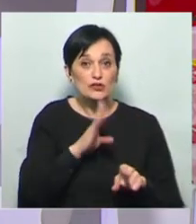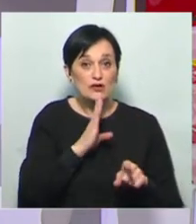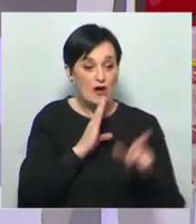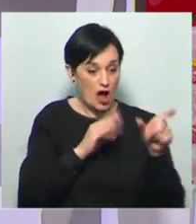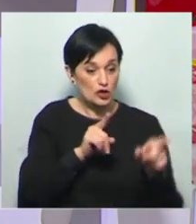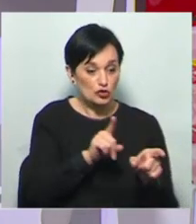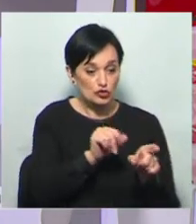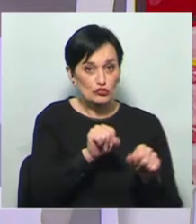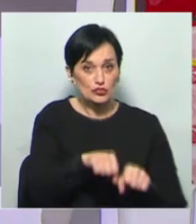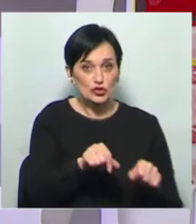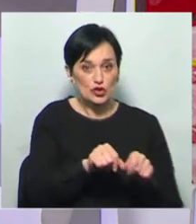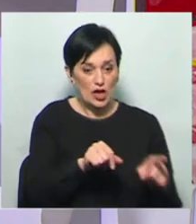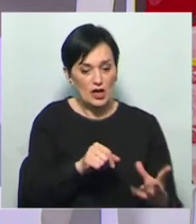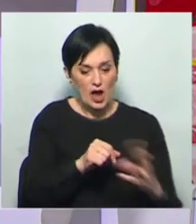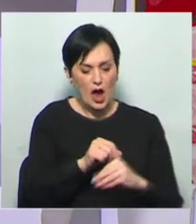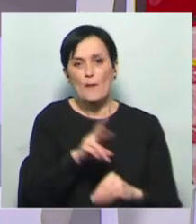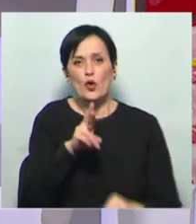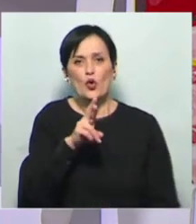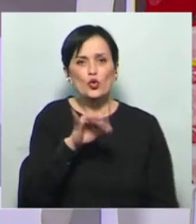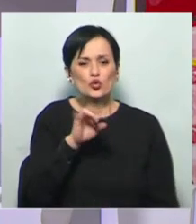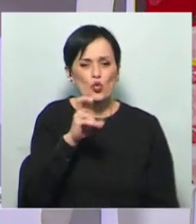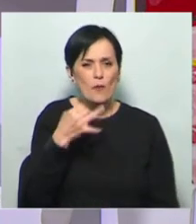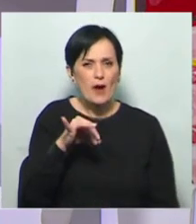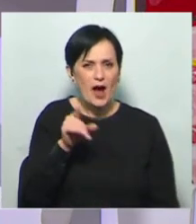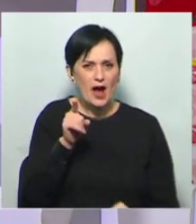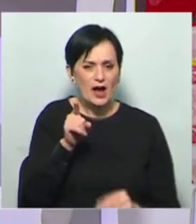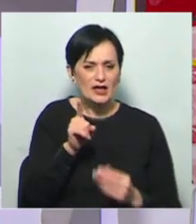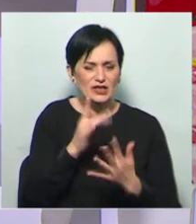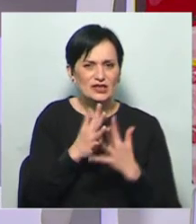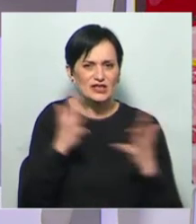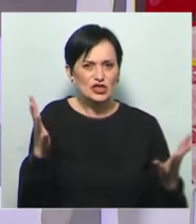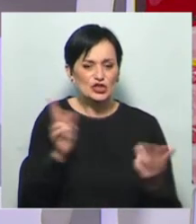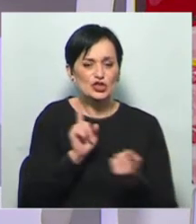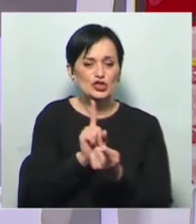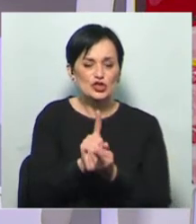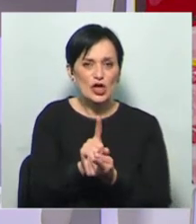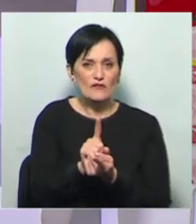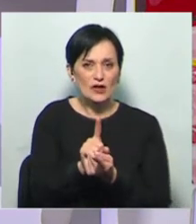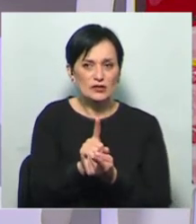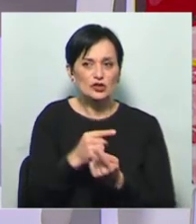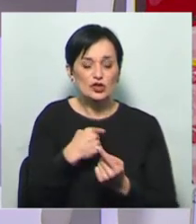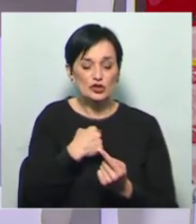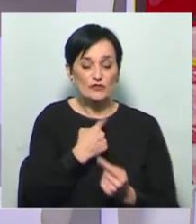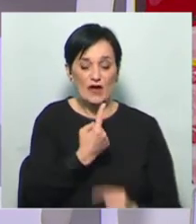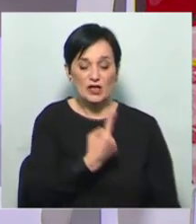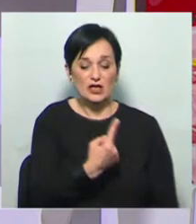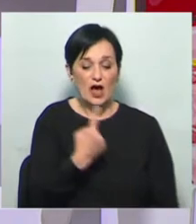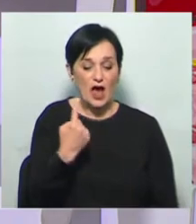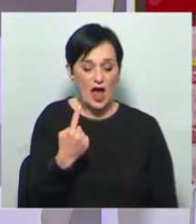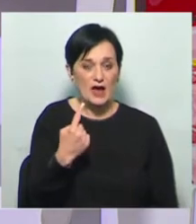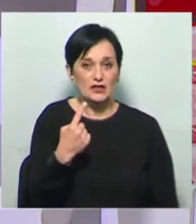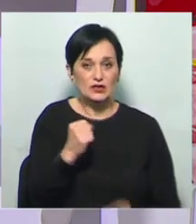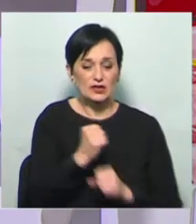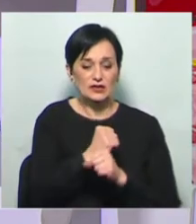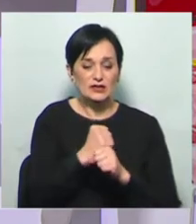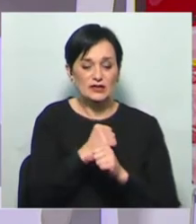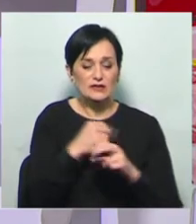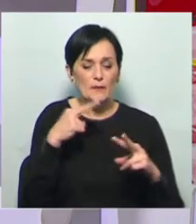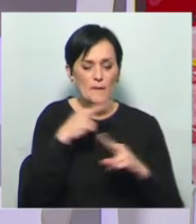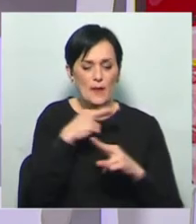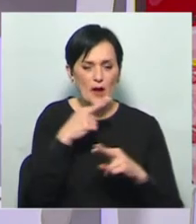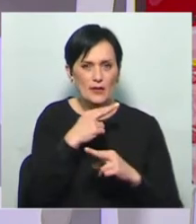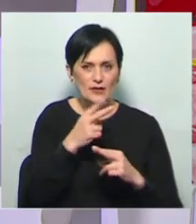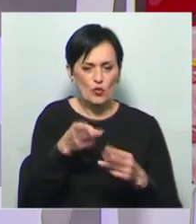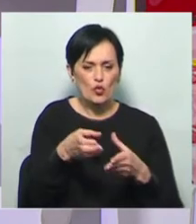მატრიქსში და სხვათა შორის ის დუბაის დიდი შეხვედრა ახსენა ზაზამ და იქ ჩვენ მღებულობდით ერთ-ერთი ფარმაცევტული კომპანიის მიერ მოწყობილ საკმაოდ